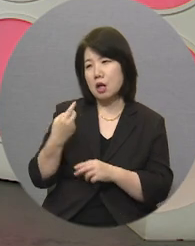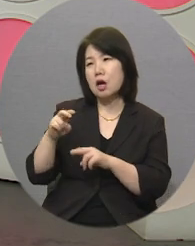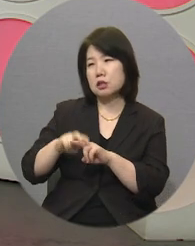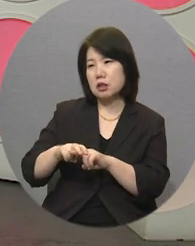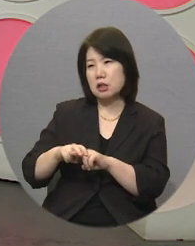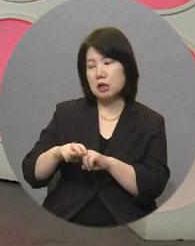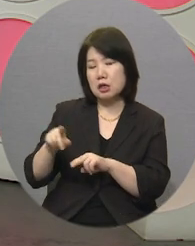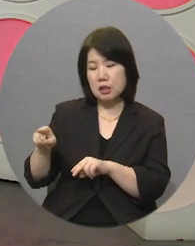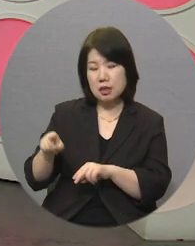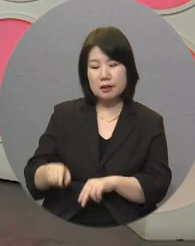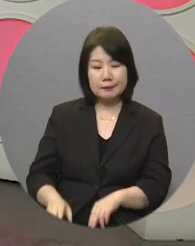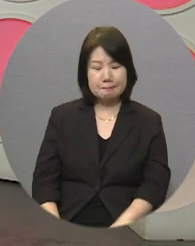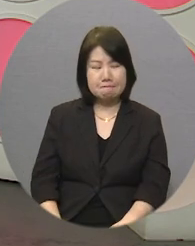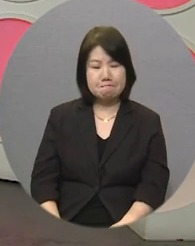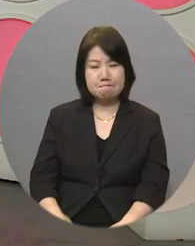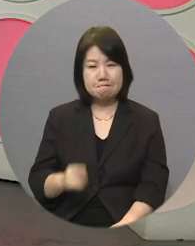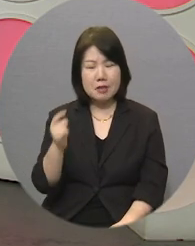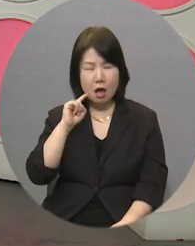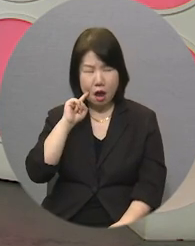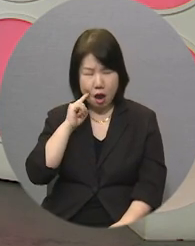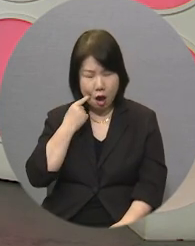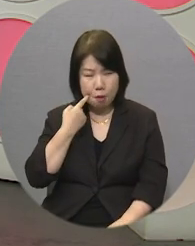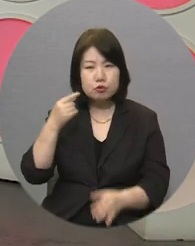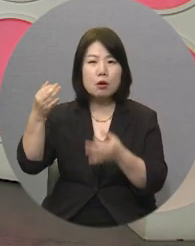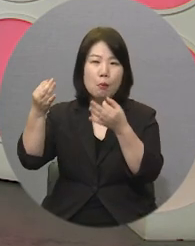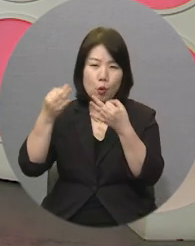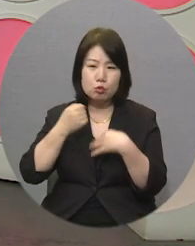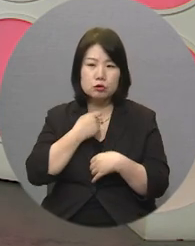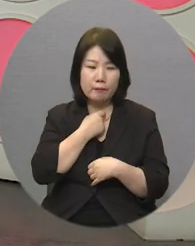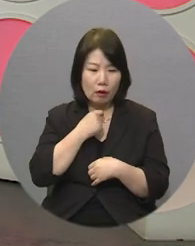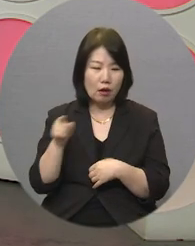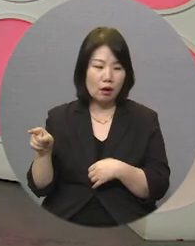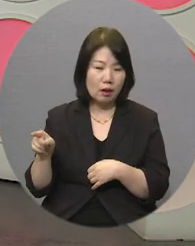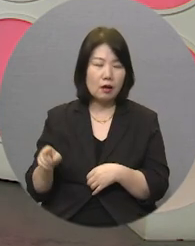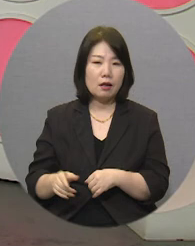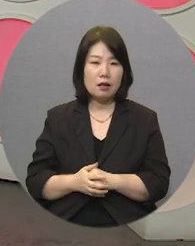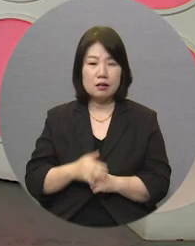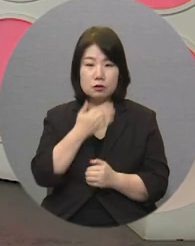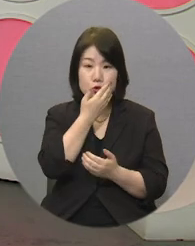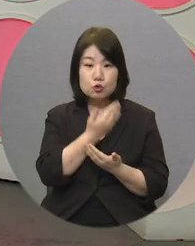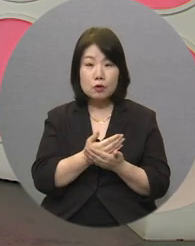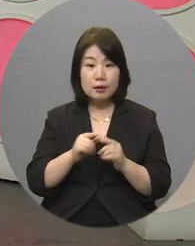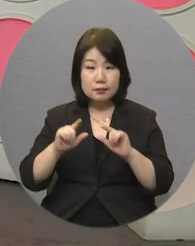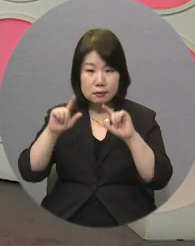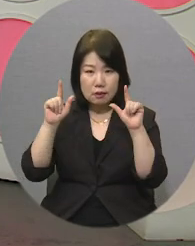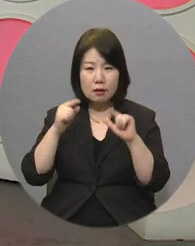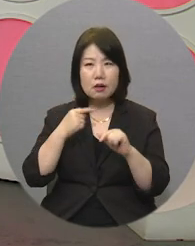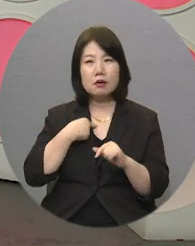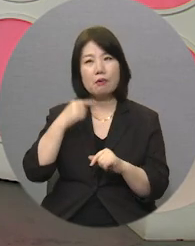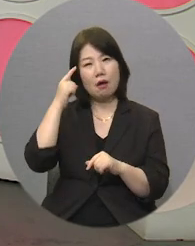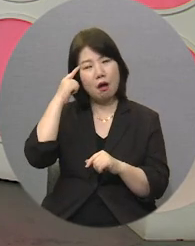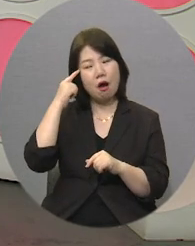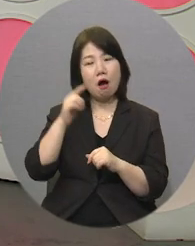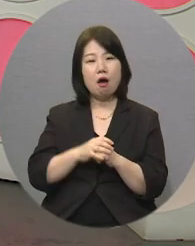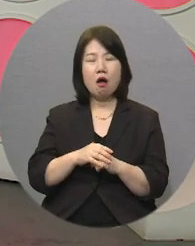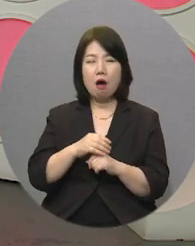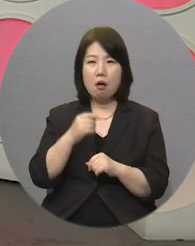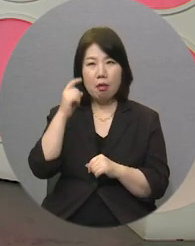엄마도 누구보다 아름다워 보이고 싶은 날일 텐데 중요한 날 그 사실을 놓칠 뻔했습니다.